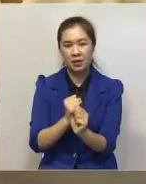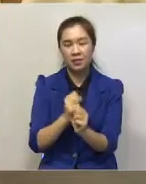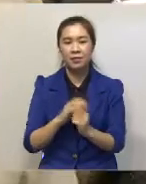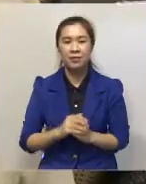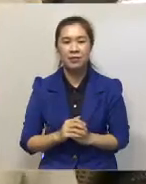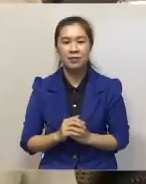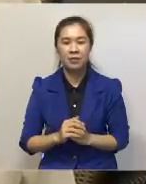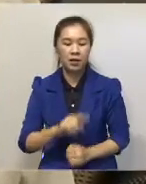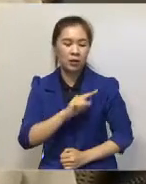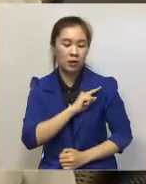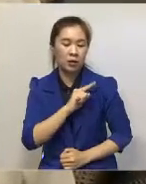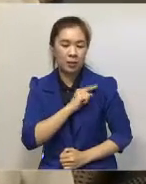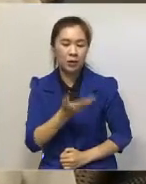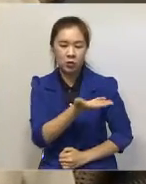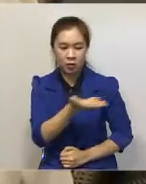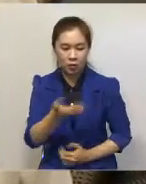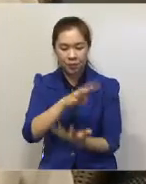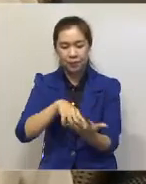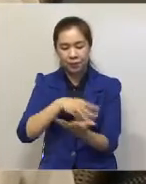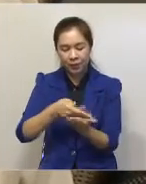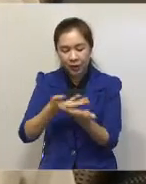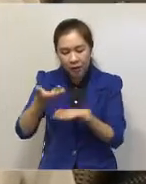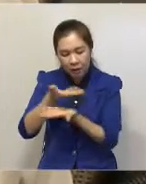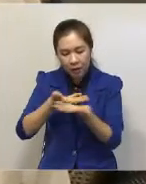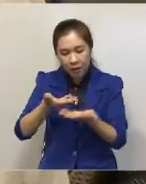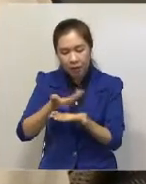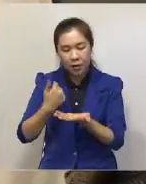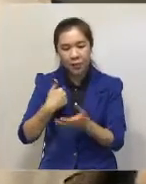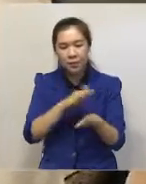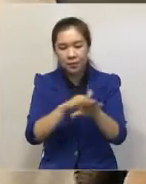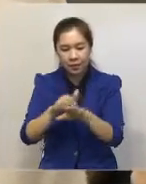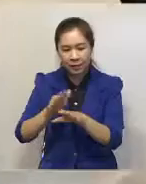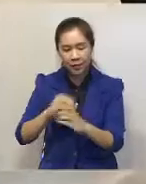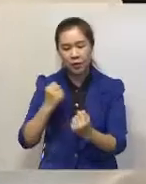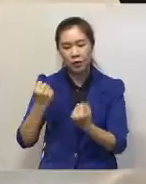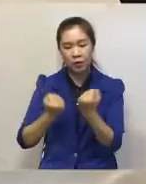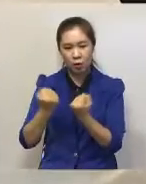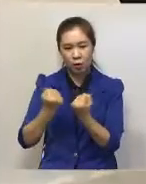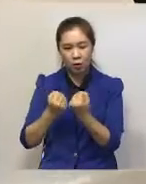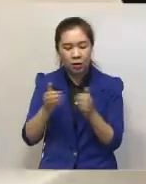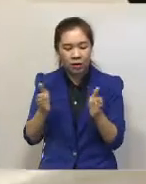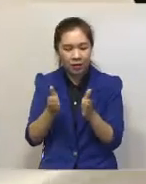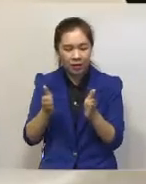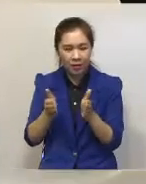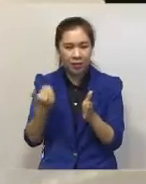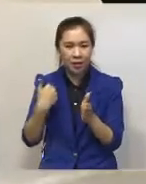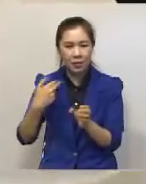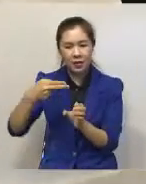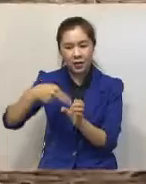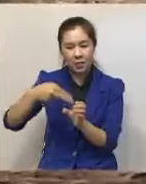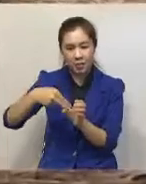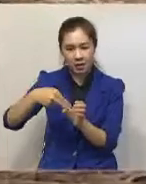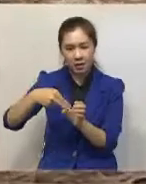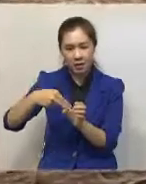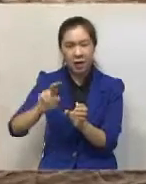ยงานที่รับผิดชอบพิจารณามาตรการจูงใจให้มีการพัฒนารถยนต์บรรทุกขนาดเล็กให้สามารถใช้น้ำ